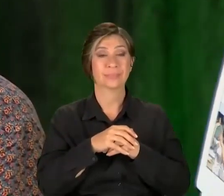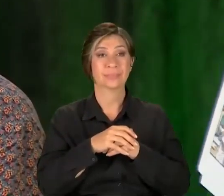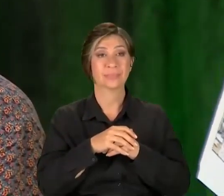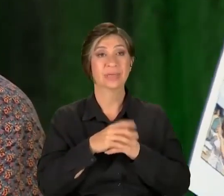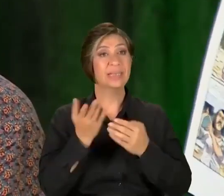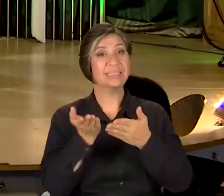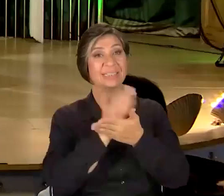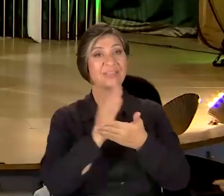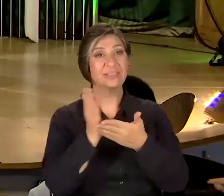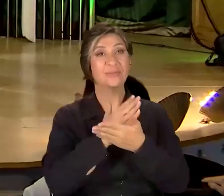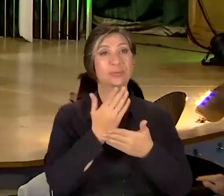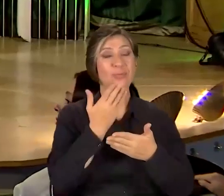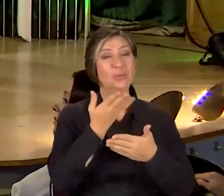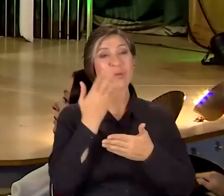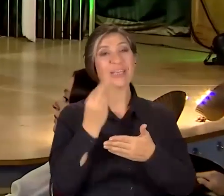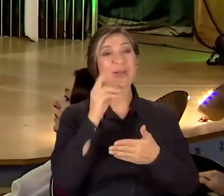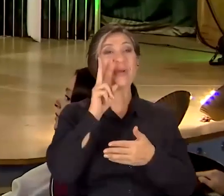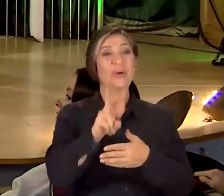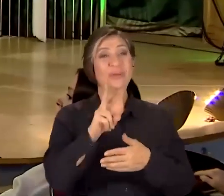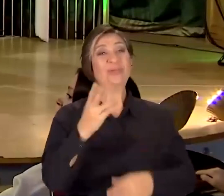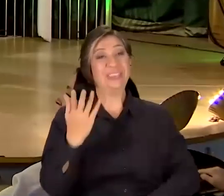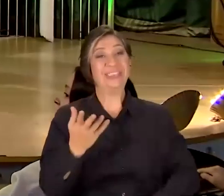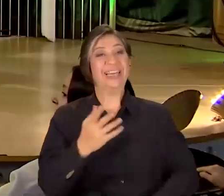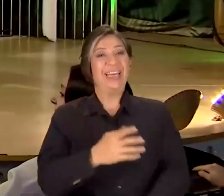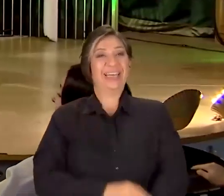Niye sayfayı çeviriyorum? Bu sayfayı çok iyi gördünüz de.